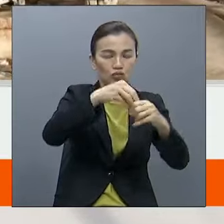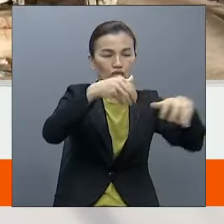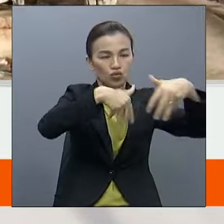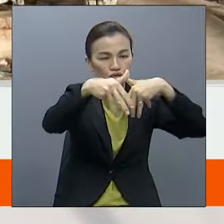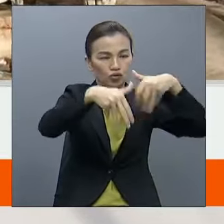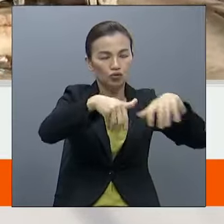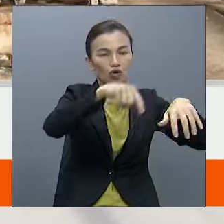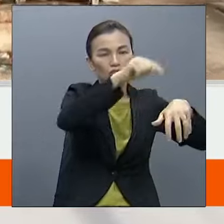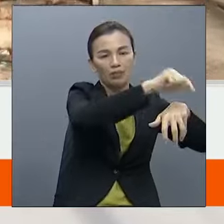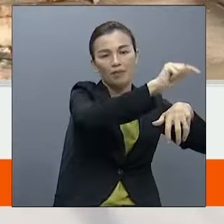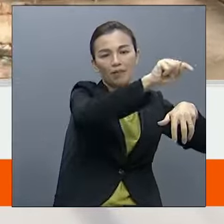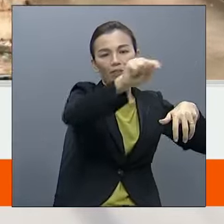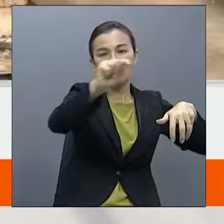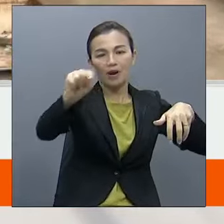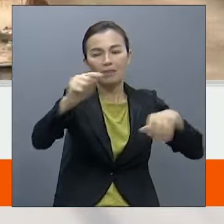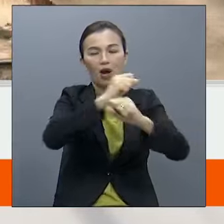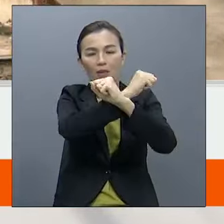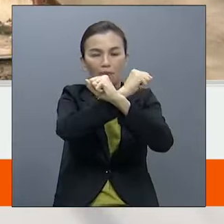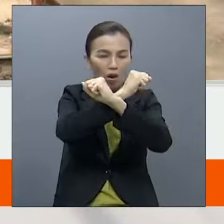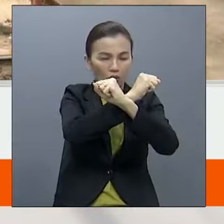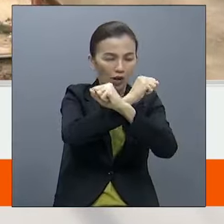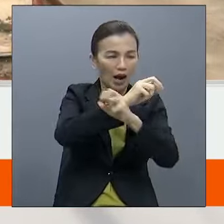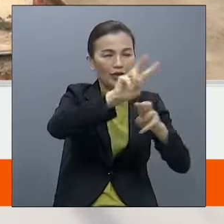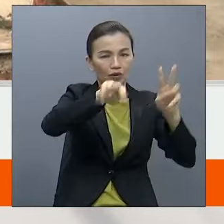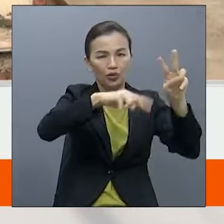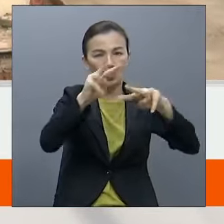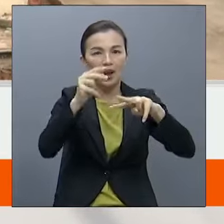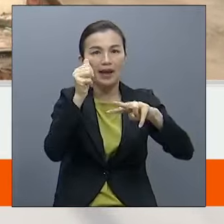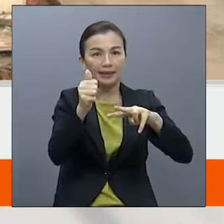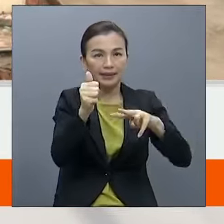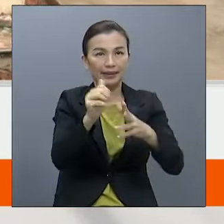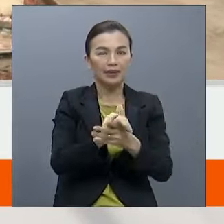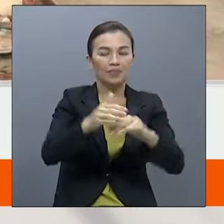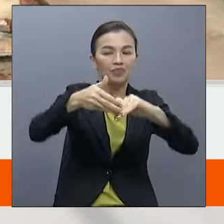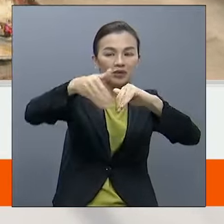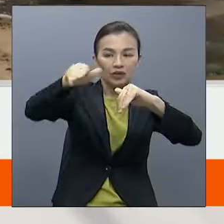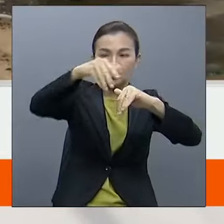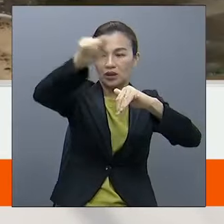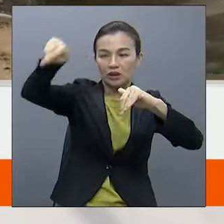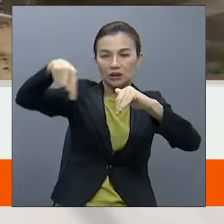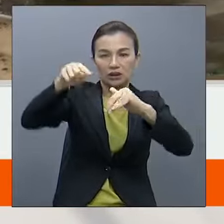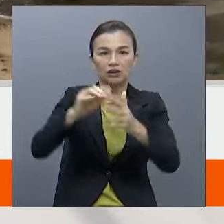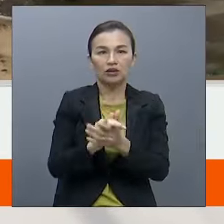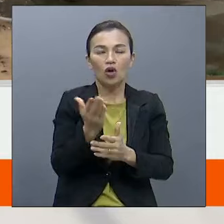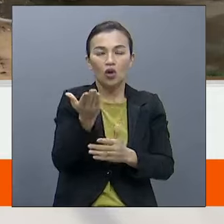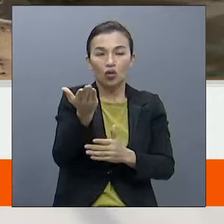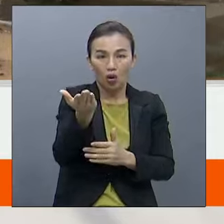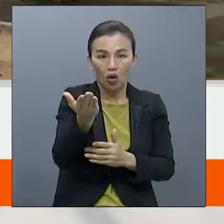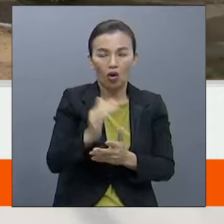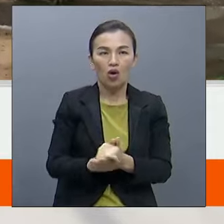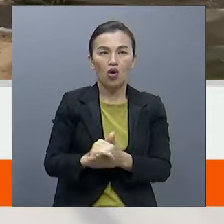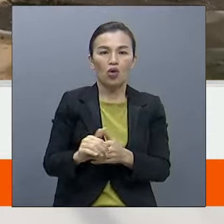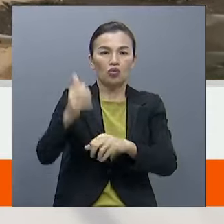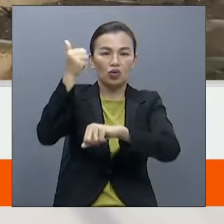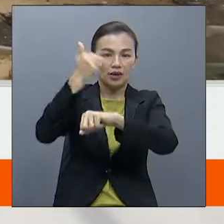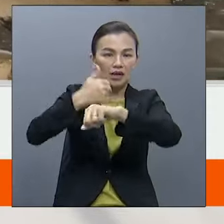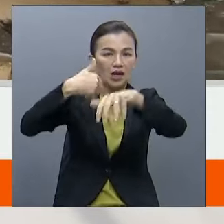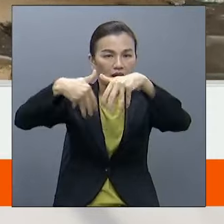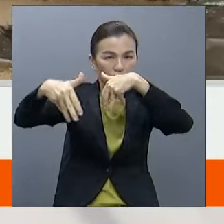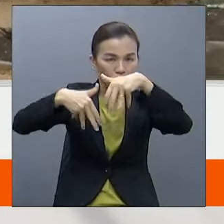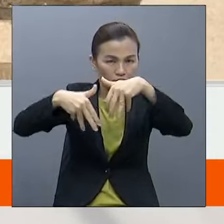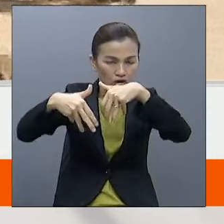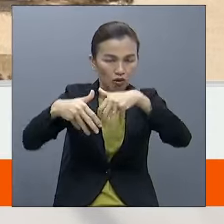นะครับเราดำเนินการอย่างต่อเนื่องและในพื้นที่ของส่วนอื่นๆนั้นเราก็ขอให้กำลังประจำถิ่นก็คือผู้นำท้องที่ผู้ท้องถิ่น